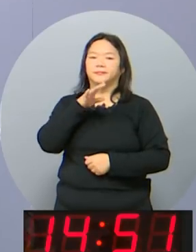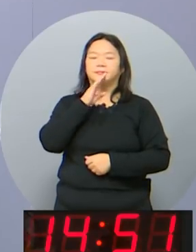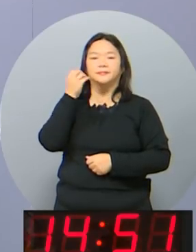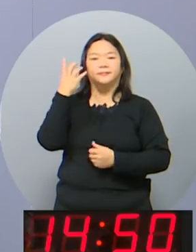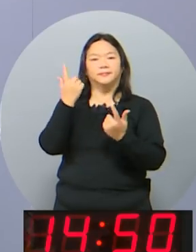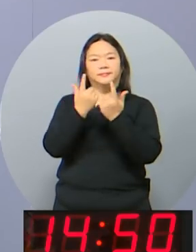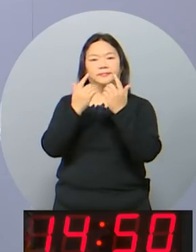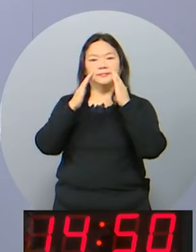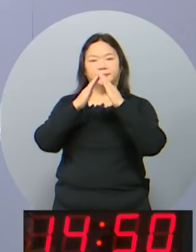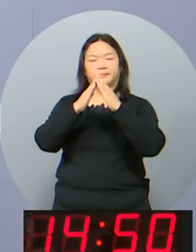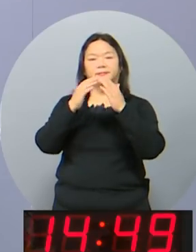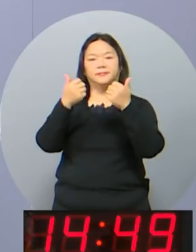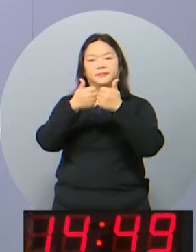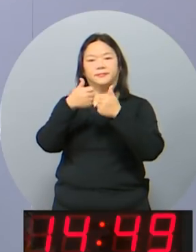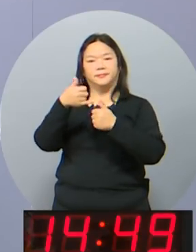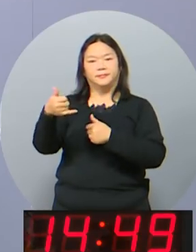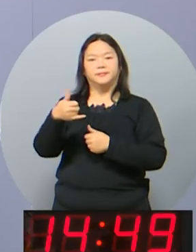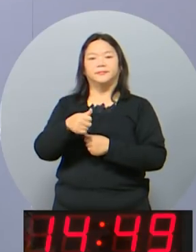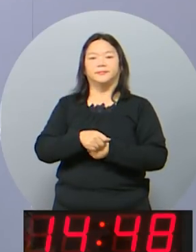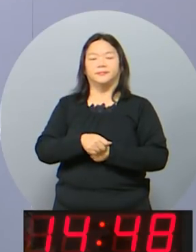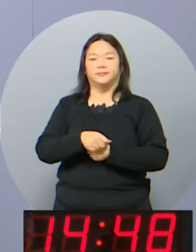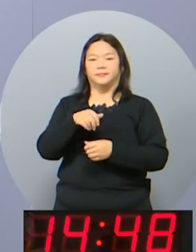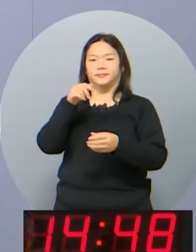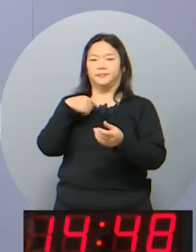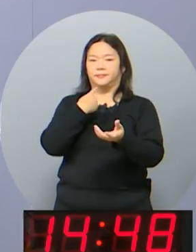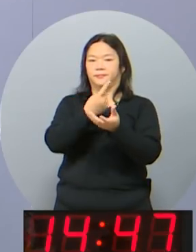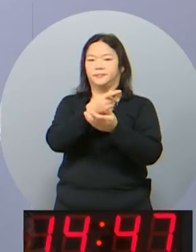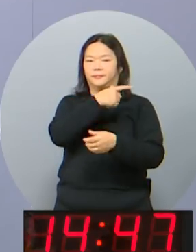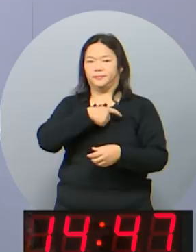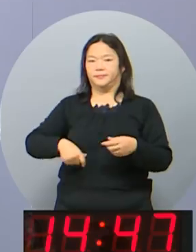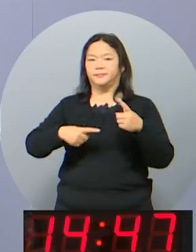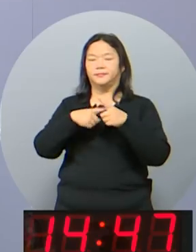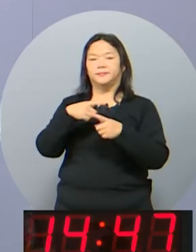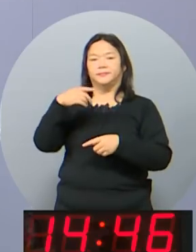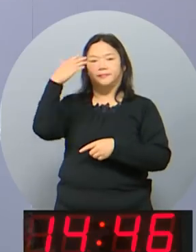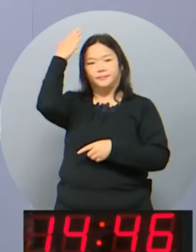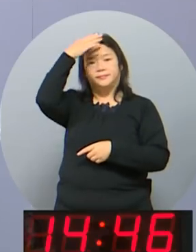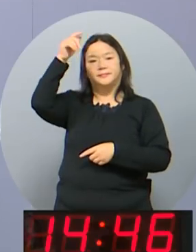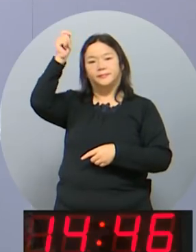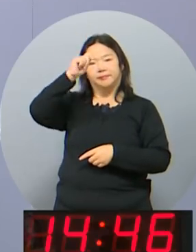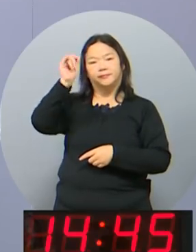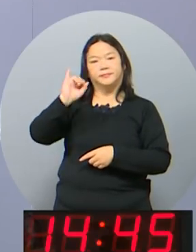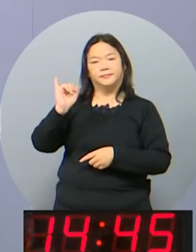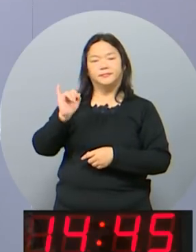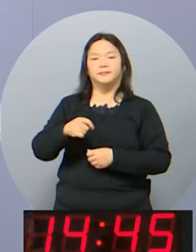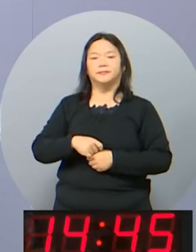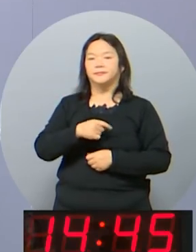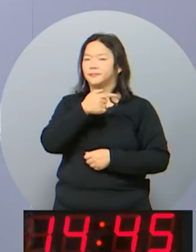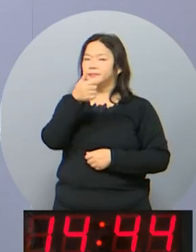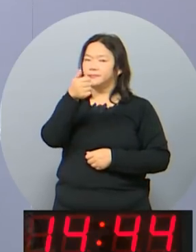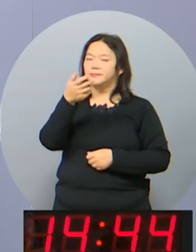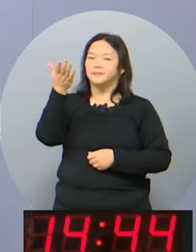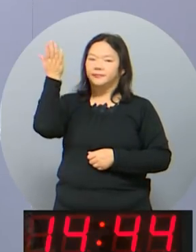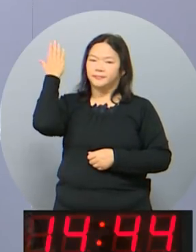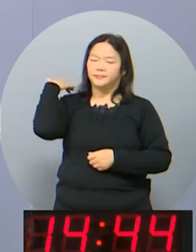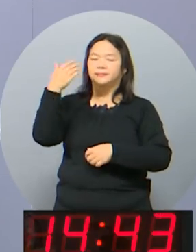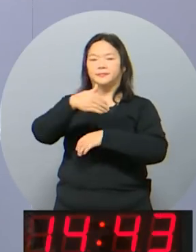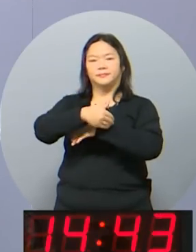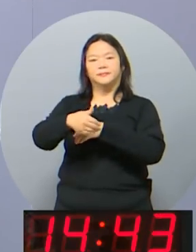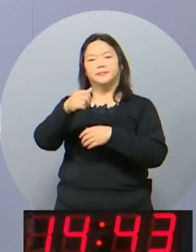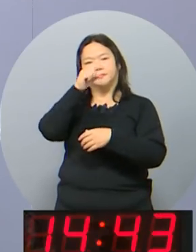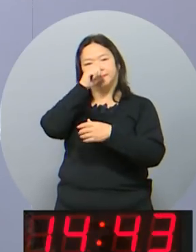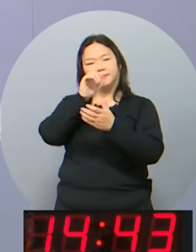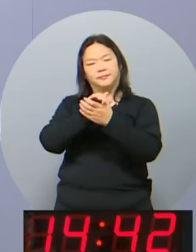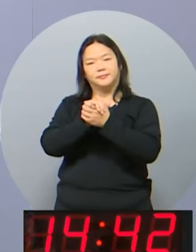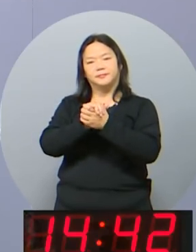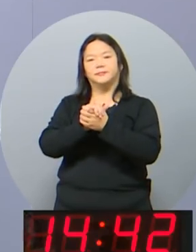是咱新北市议员参选人郑代丽香， 非常感谢过去咱乡亲时代厝边好